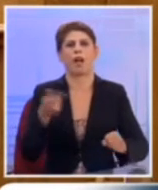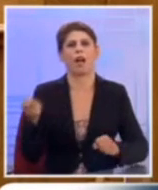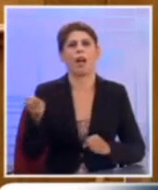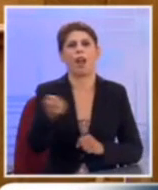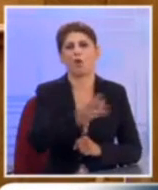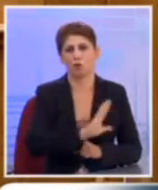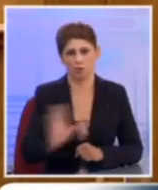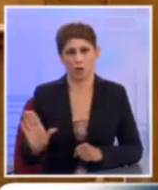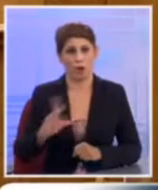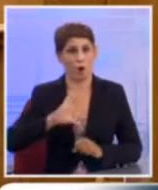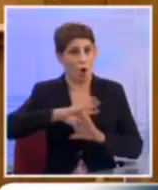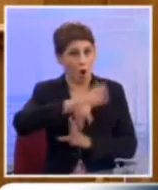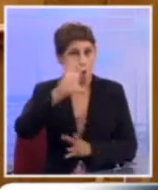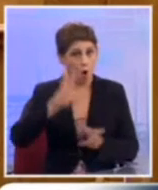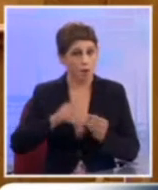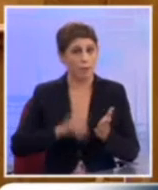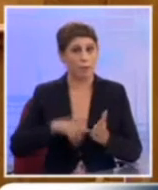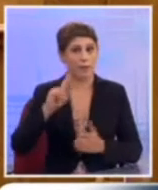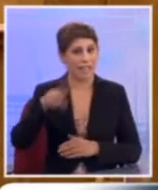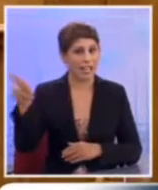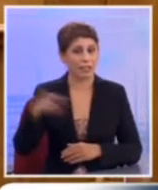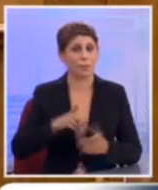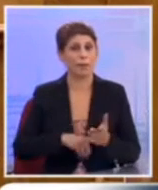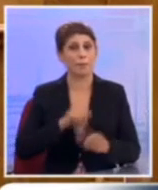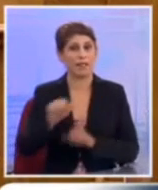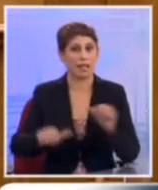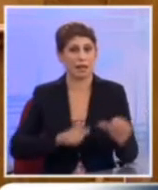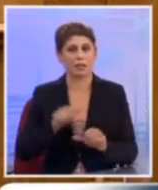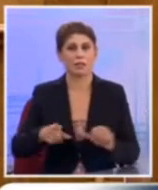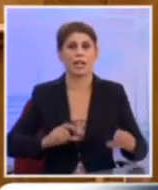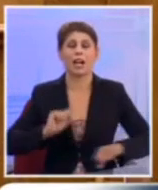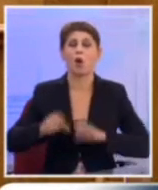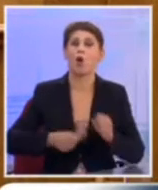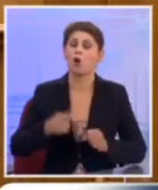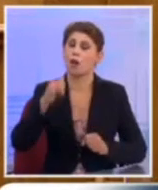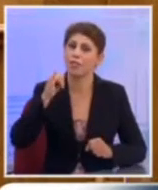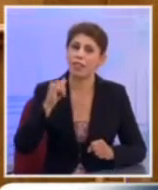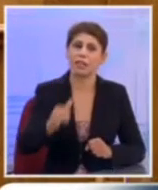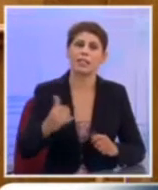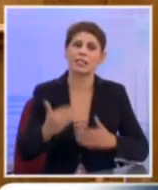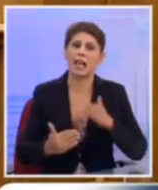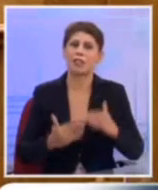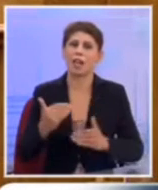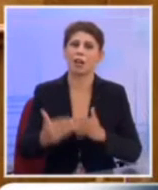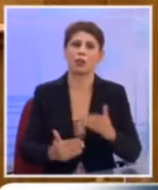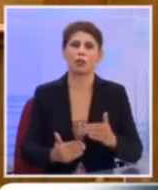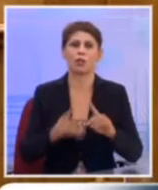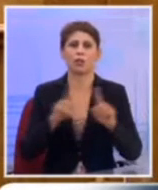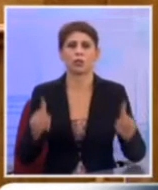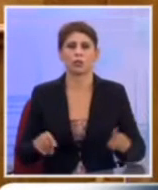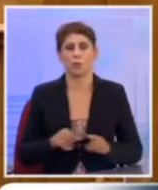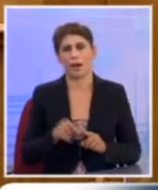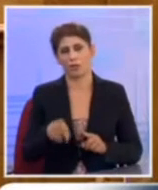που πρέπει να τα καταργήσουμε, πρέπει να τα αλλάξουμε, είναι ένας αγώνας διαρκής, σταδιακός, στο πλαίσιο του